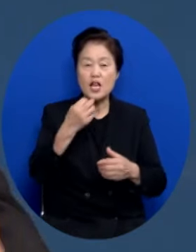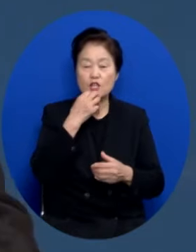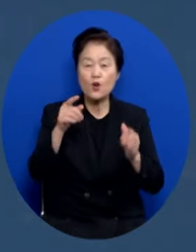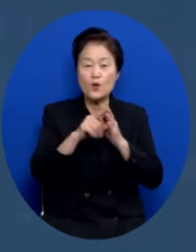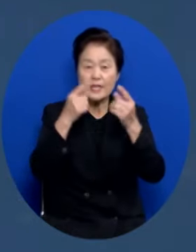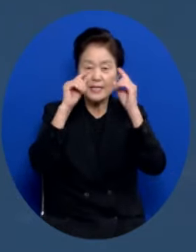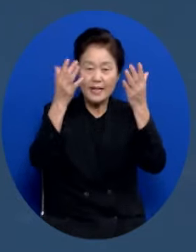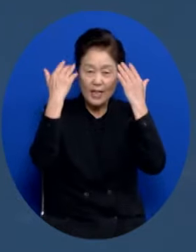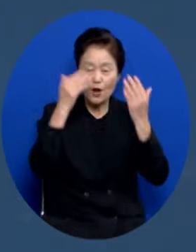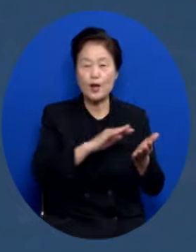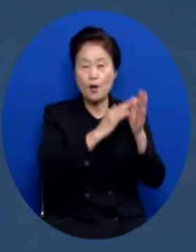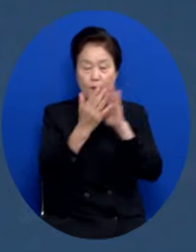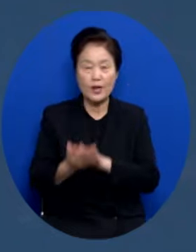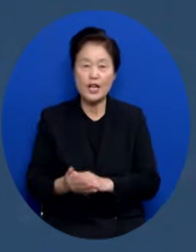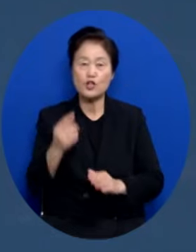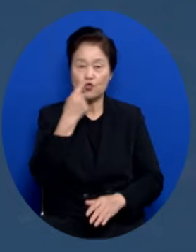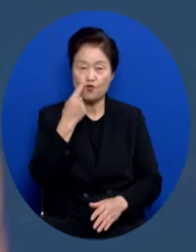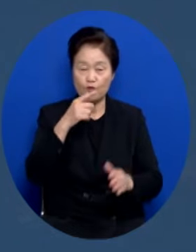줄로 믿습니다.